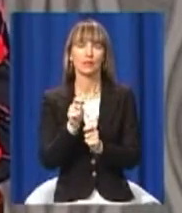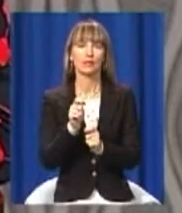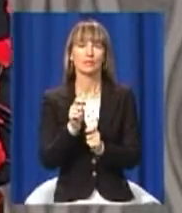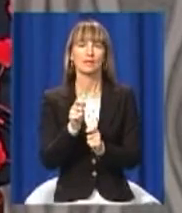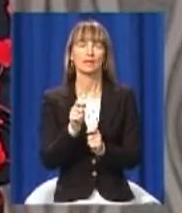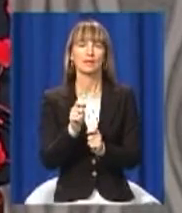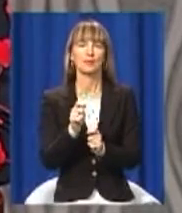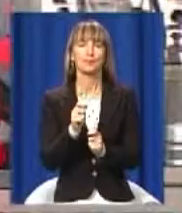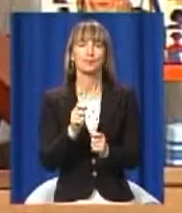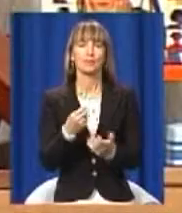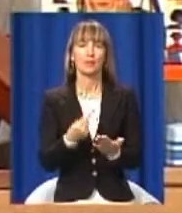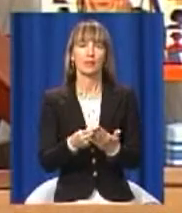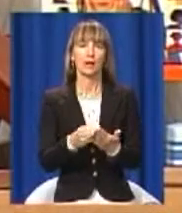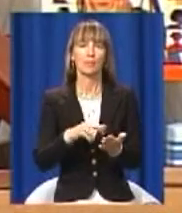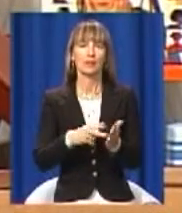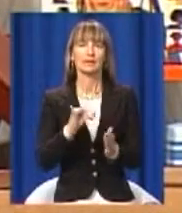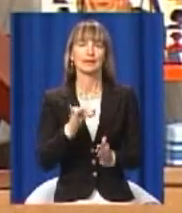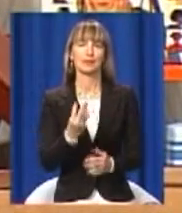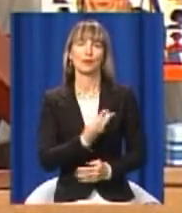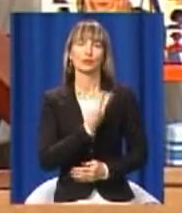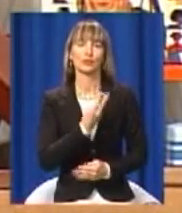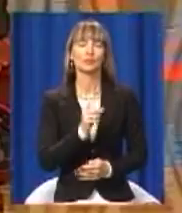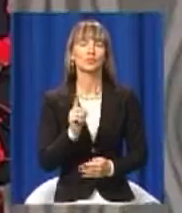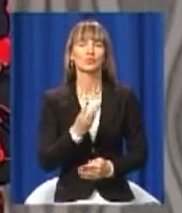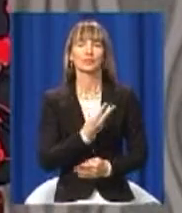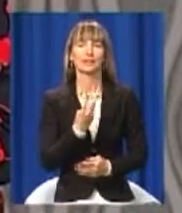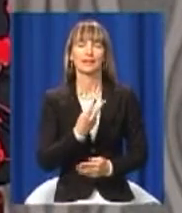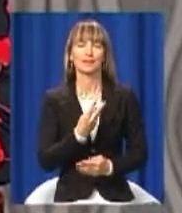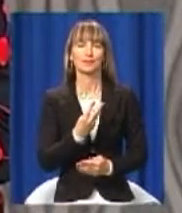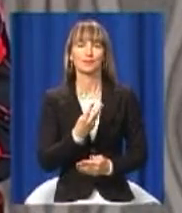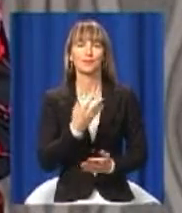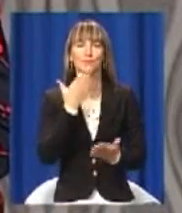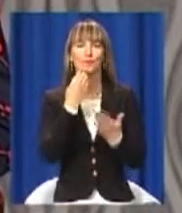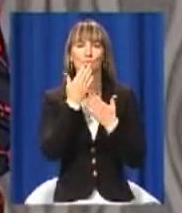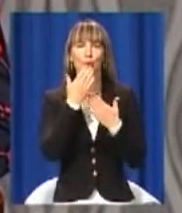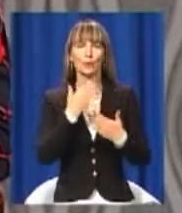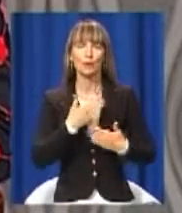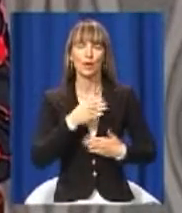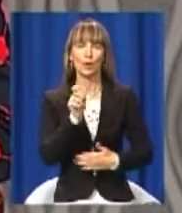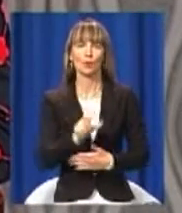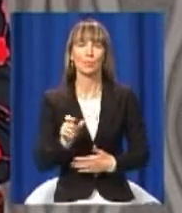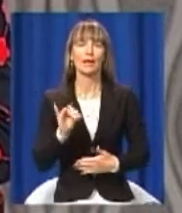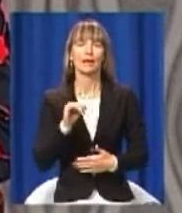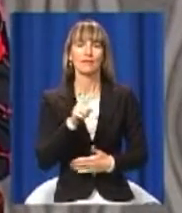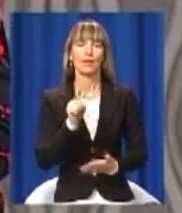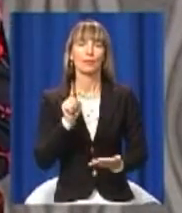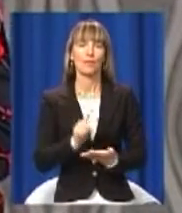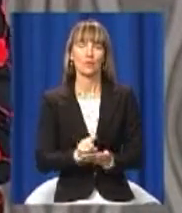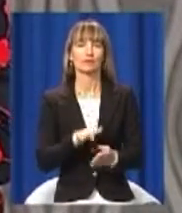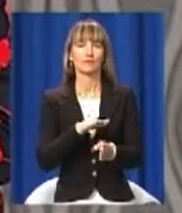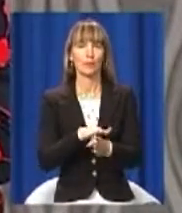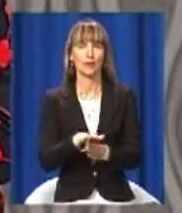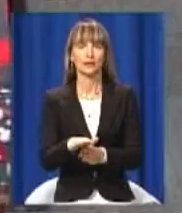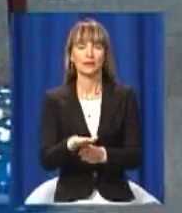плану, так і побажаннєвого плану, коли ти щось бажаєш або зичиш своїм коханим та близьким людям, а вони обов'язково